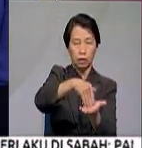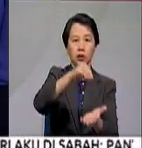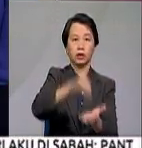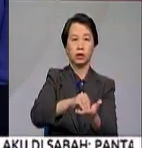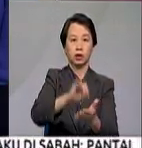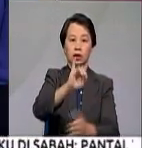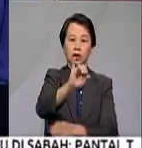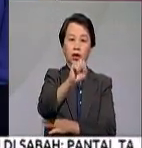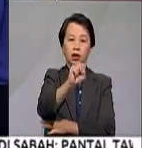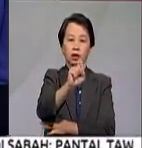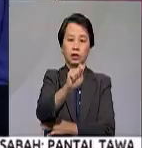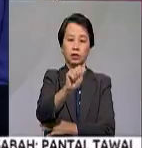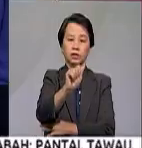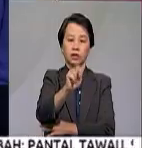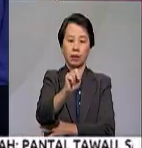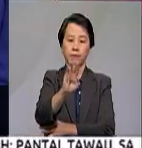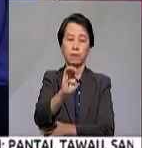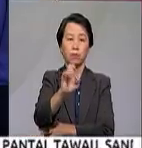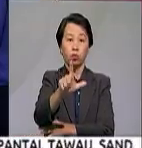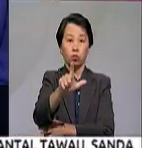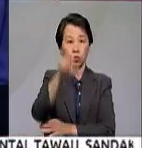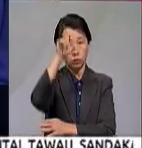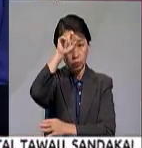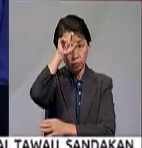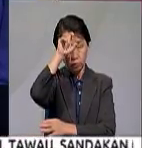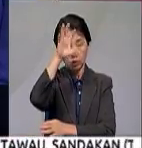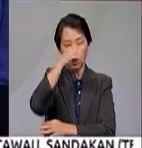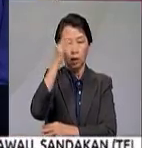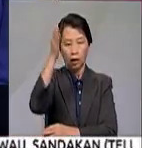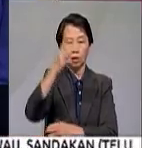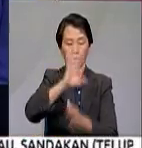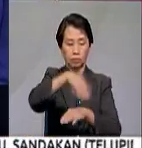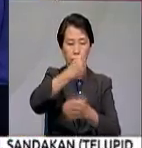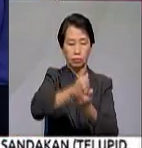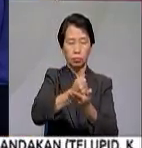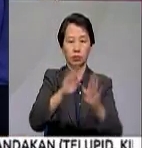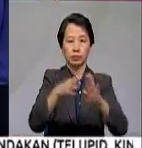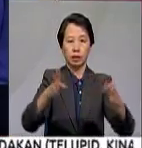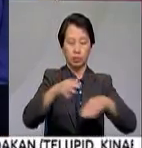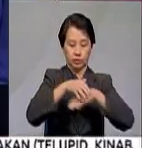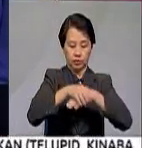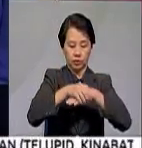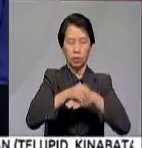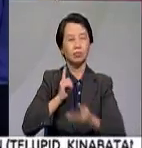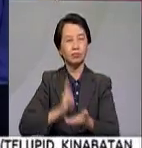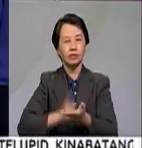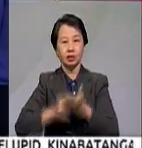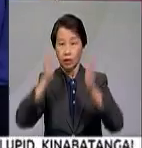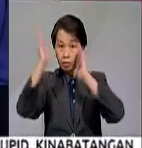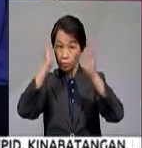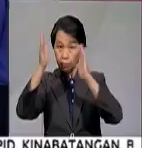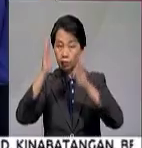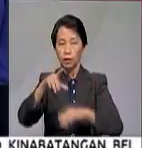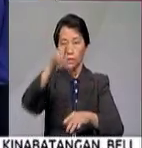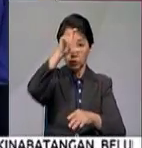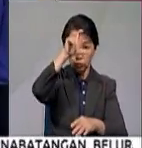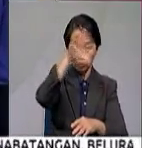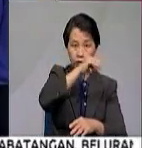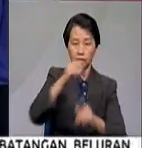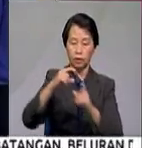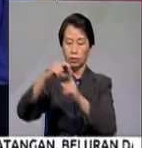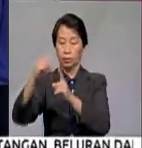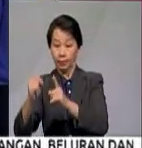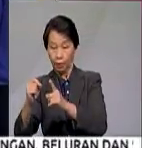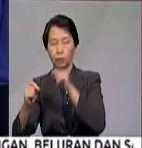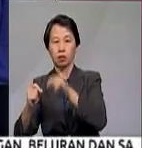Istanbul, Turki. Namun penubuhan sebuah stesen televisyen berbahasa Inggeris seperti yang telah dibincangkan oleh Malaysia, Turki dan juga Pakistan